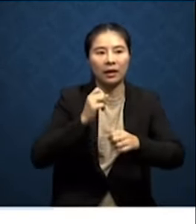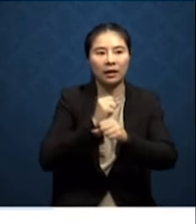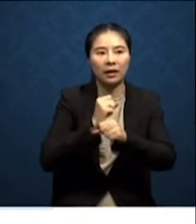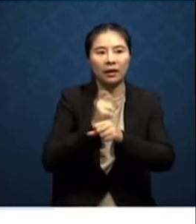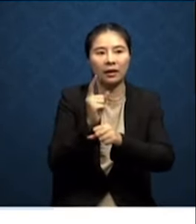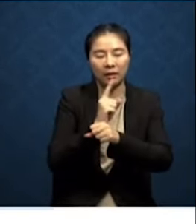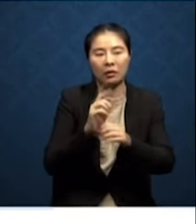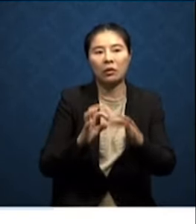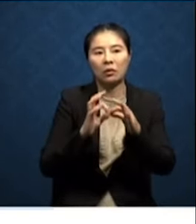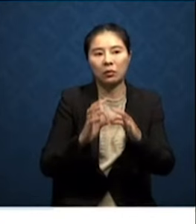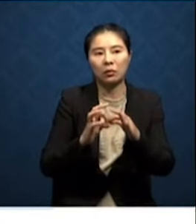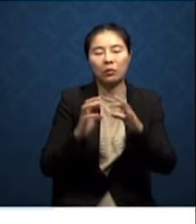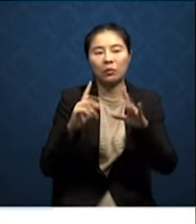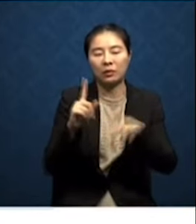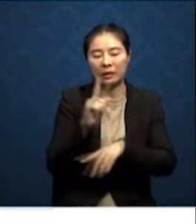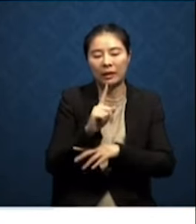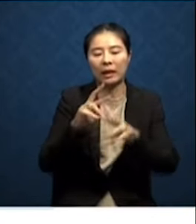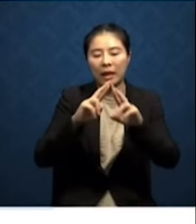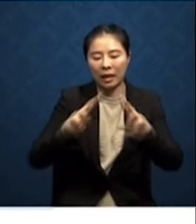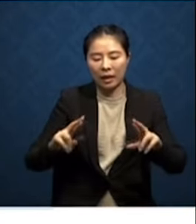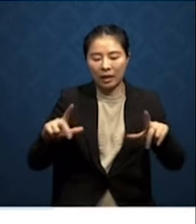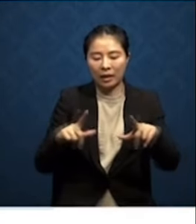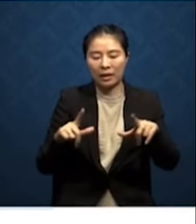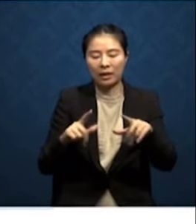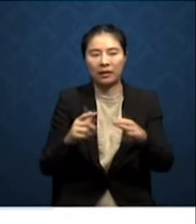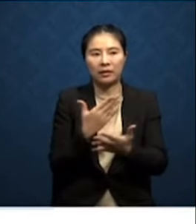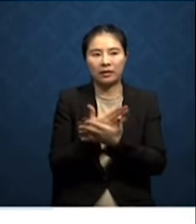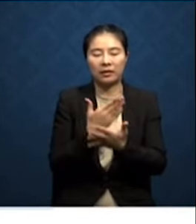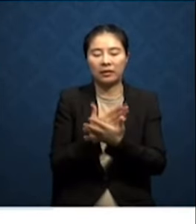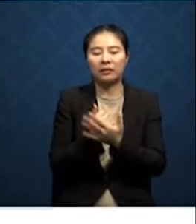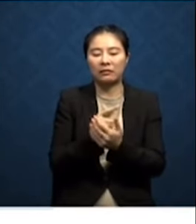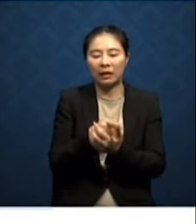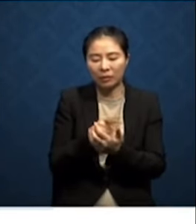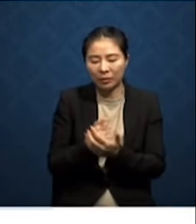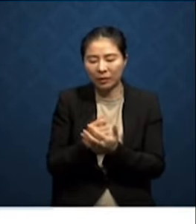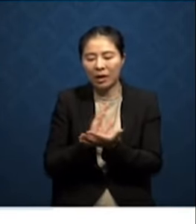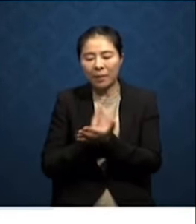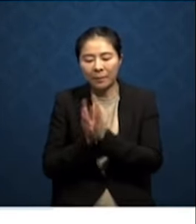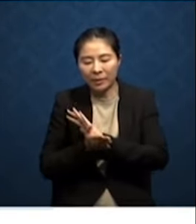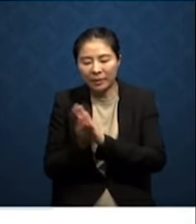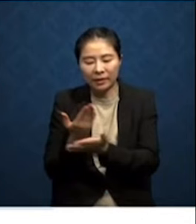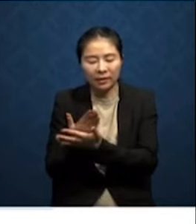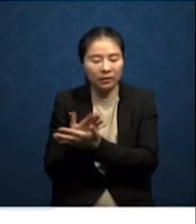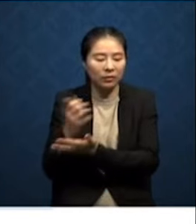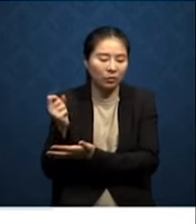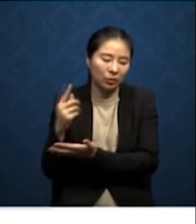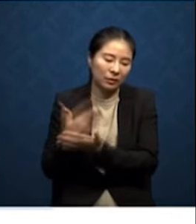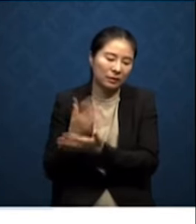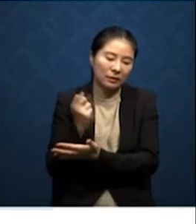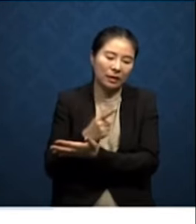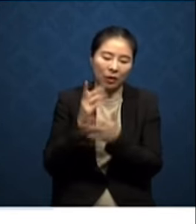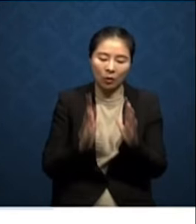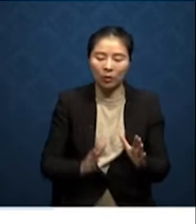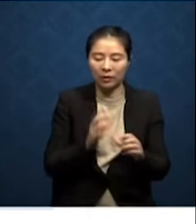รับไว้ครับในกรณีที่ว่าร้านเล็กเนี่ยจะบริหารเงินแช Flowลำบากนะครับในการที่จะเอ่อรับเงิน